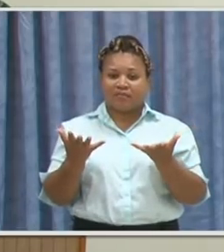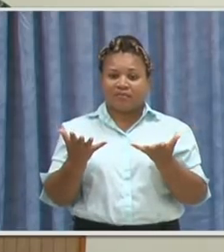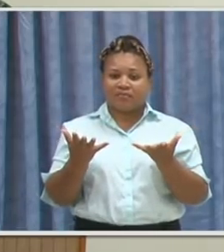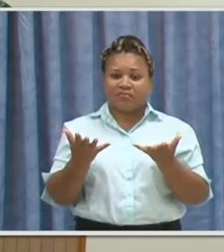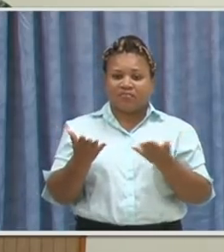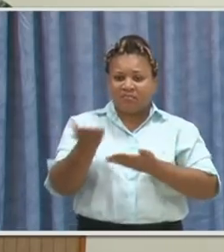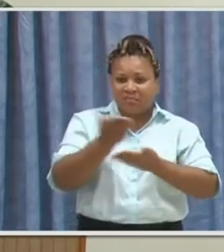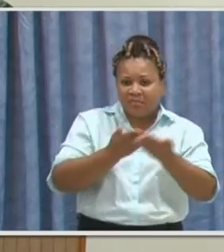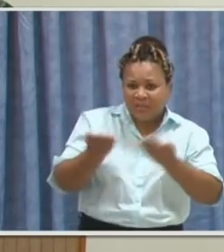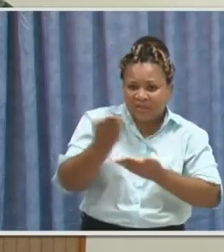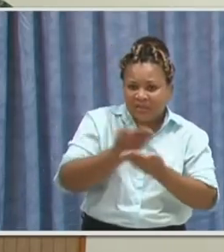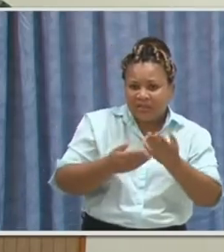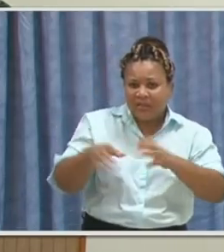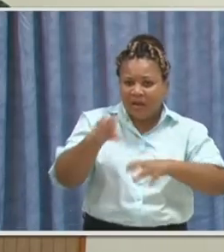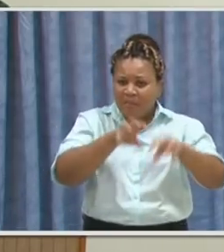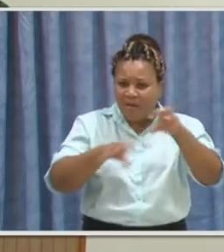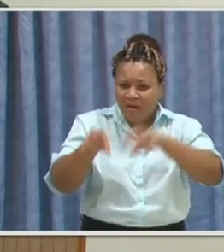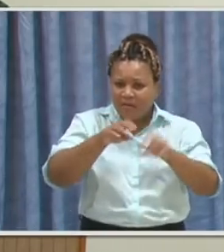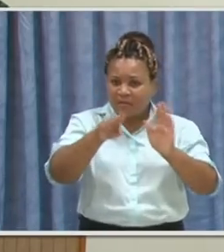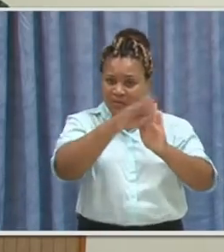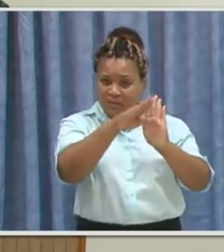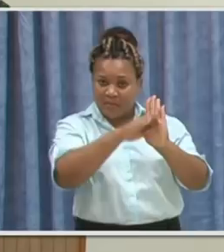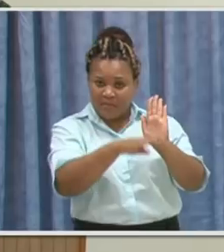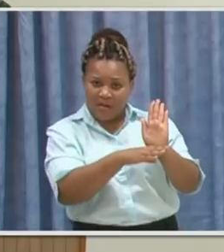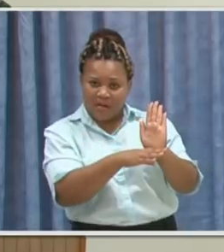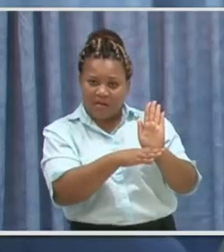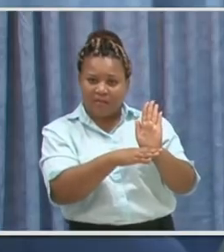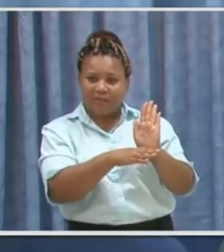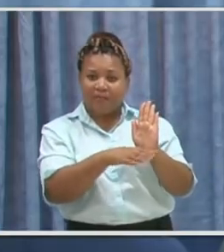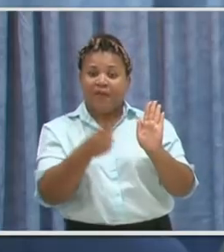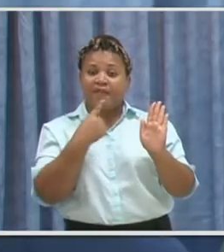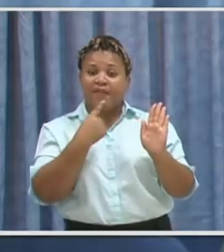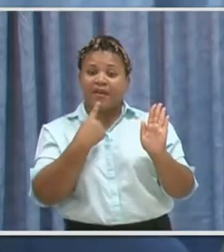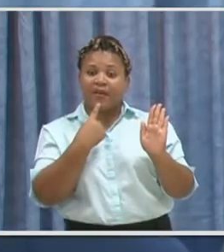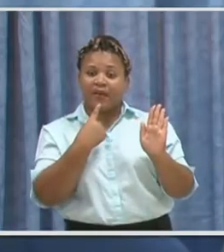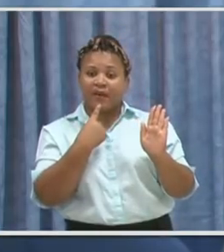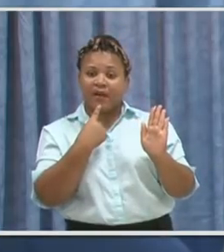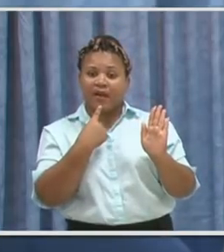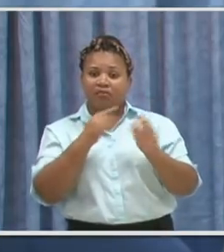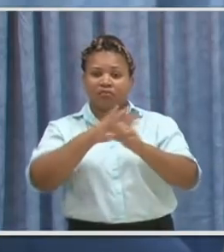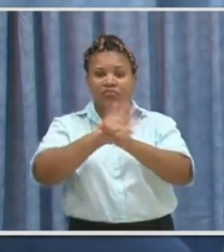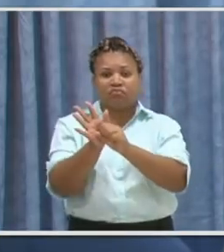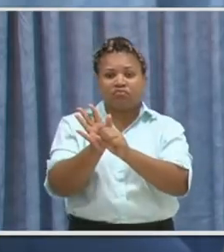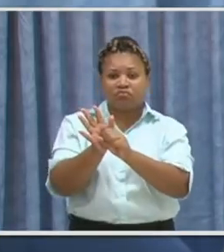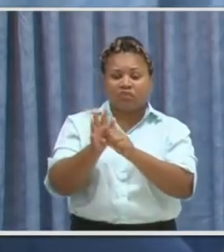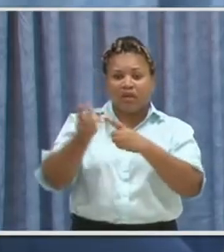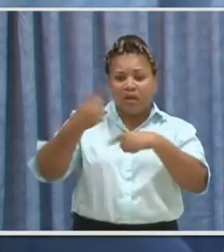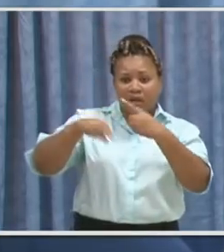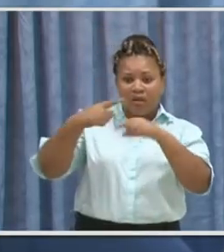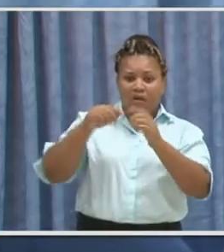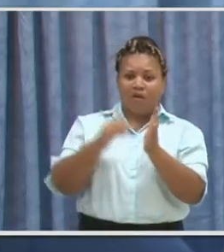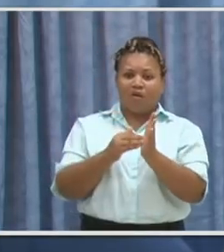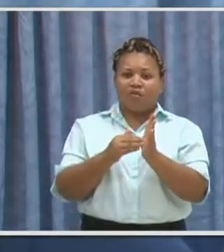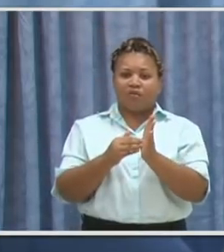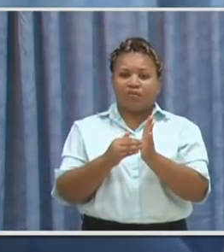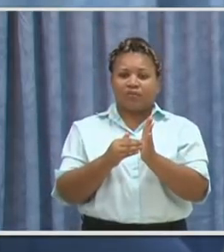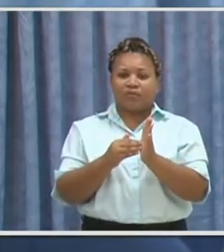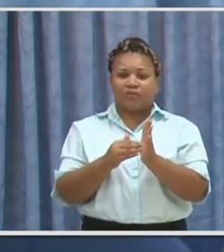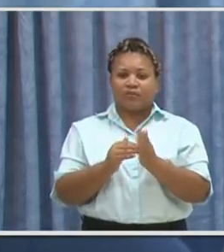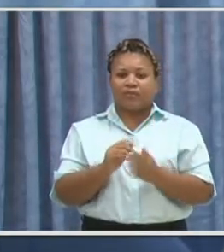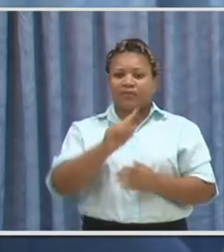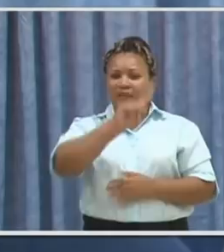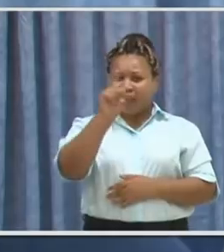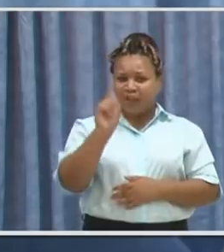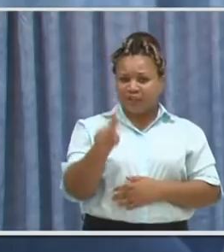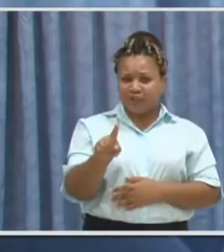cesser de taper encore. Par exemple, il y a une second wave. Qui m'a été une second wave? Peut-être explique-nous, oui. C'est là, nous ne connaissons nous pas, nous avons expérimenté. Qui m'a été dit, est-ce qu'il y a quelque